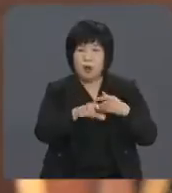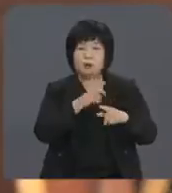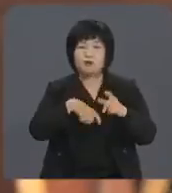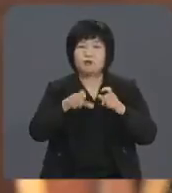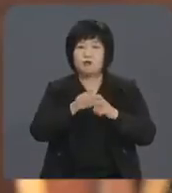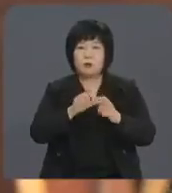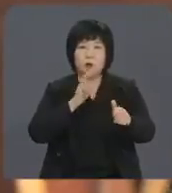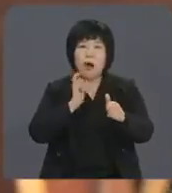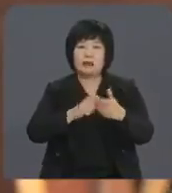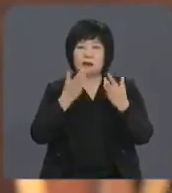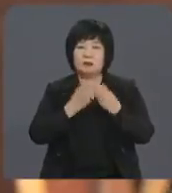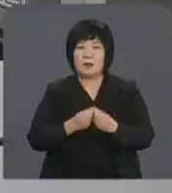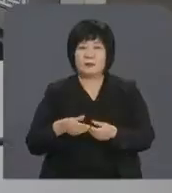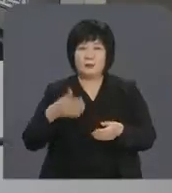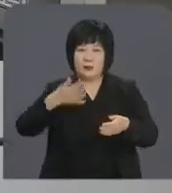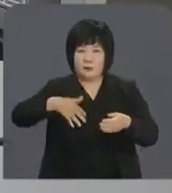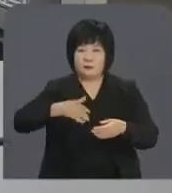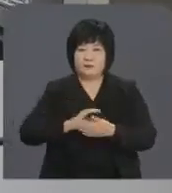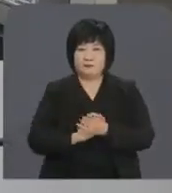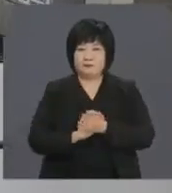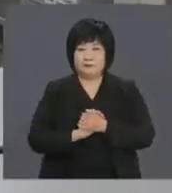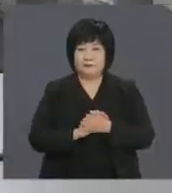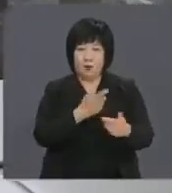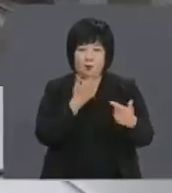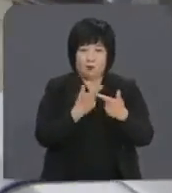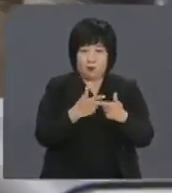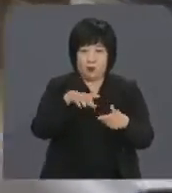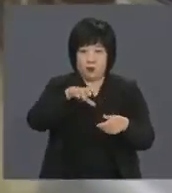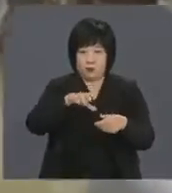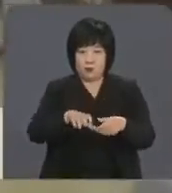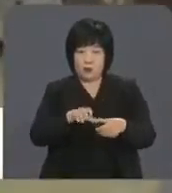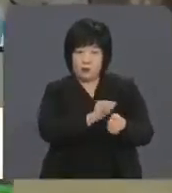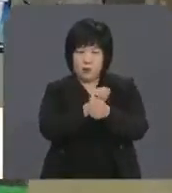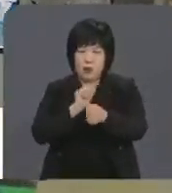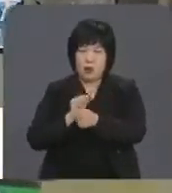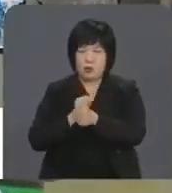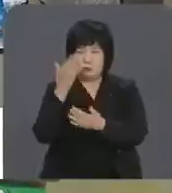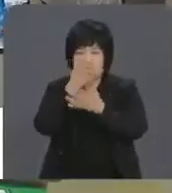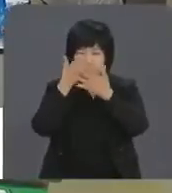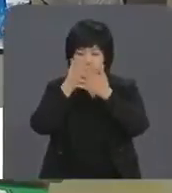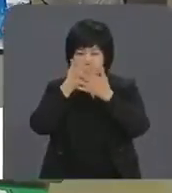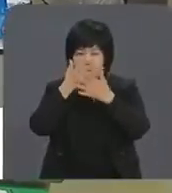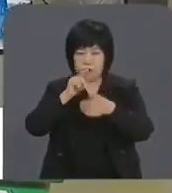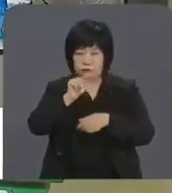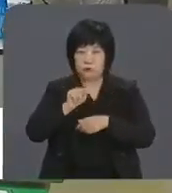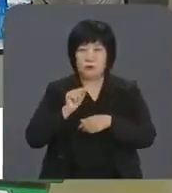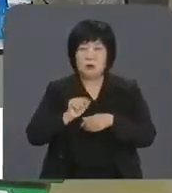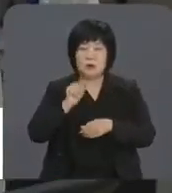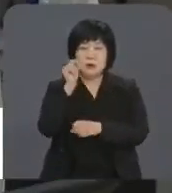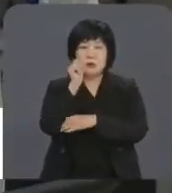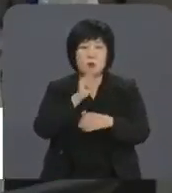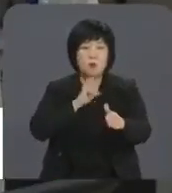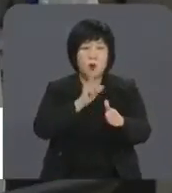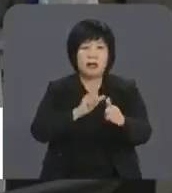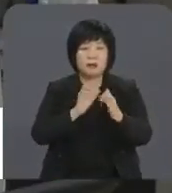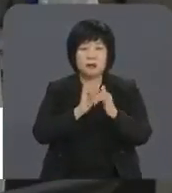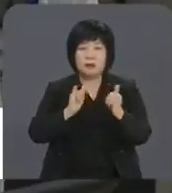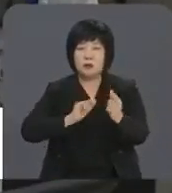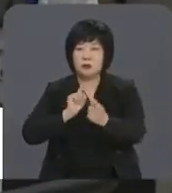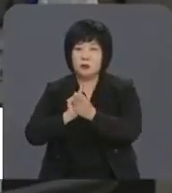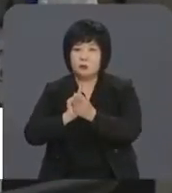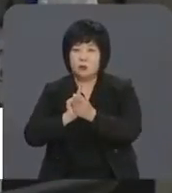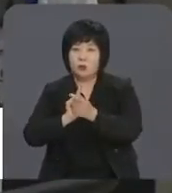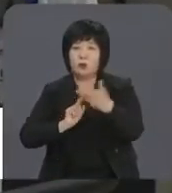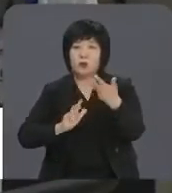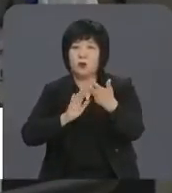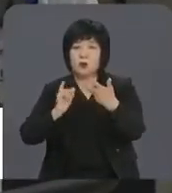확진 사례는 없었습니다 부산에서는 또 감염경로가 파악되지 않은 기존 확진 자 의 접속자 8명이 한꺼번에